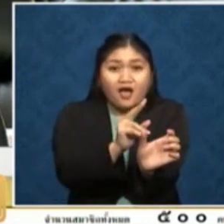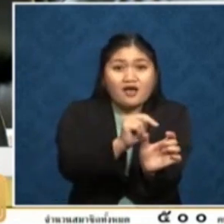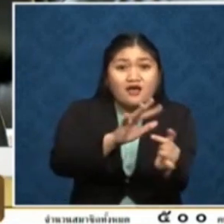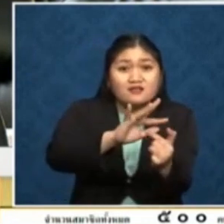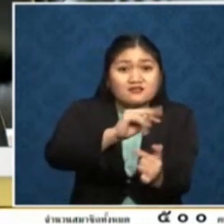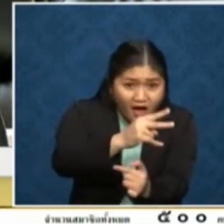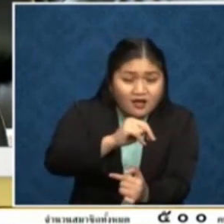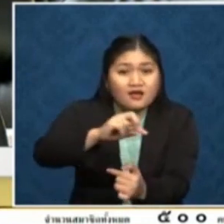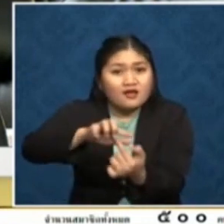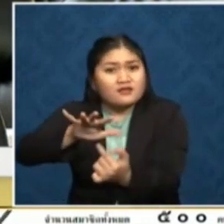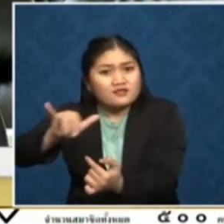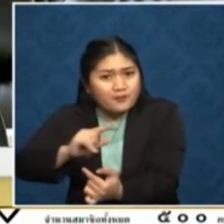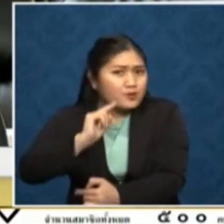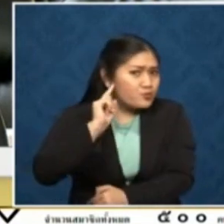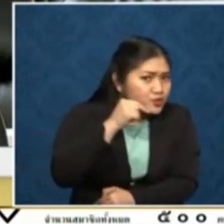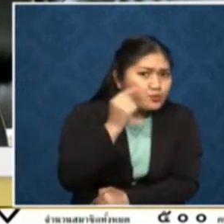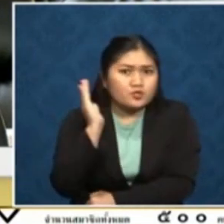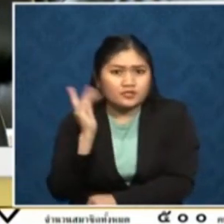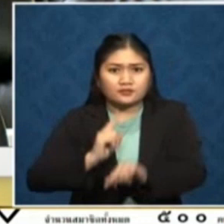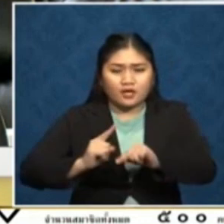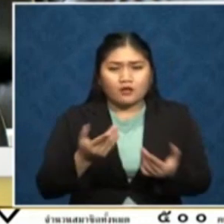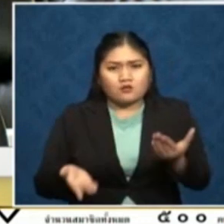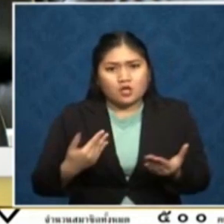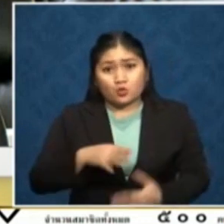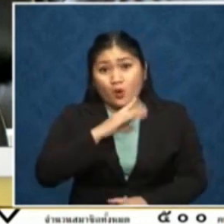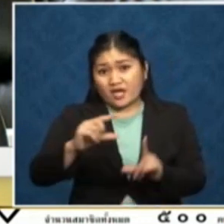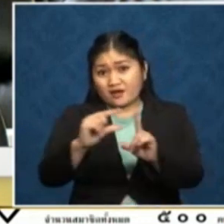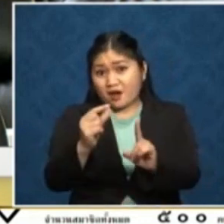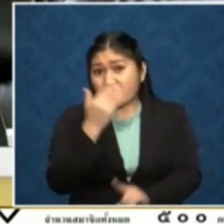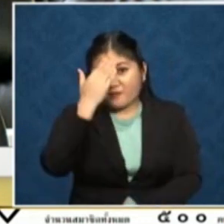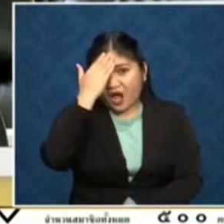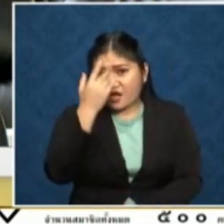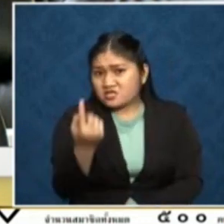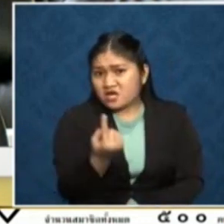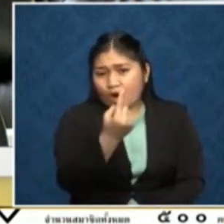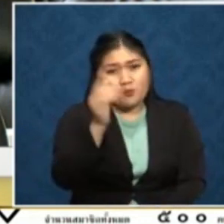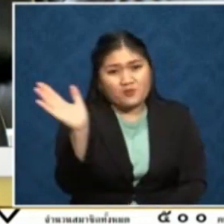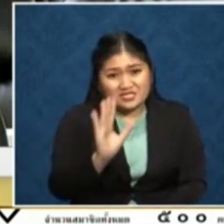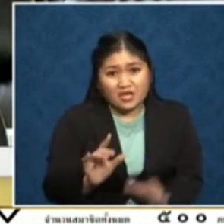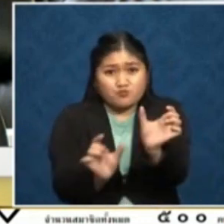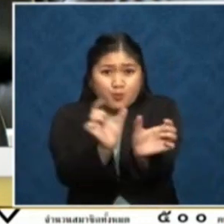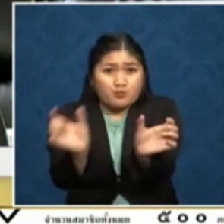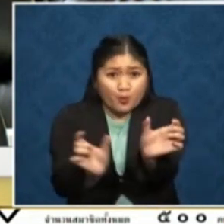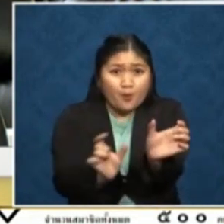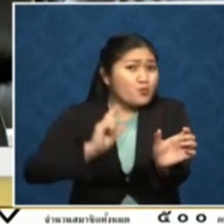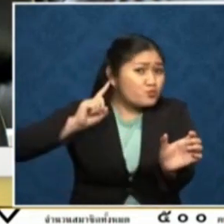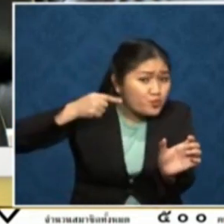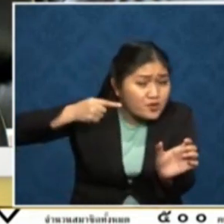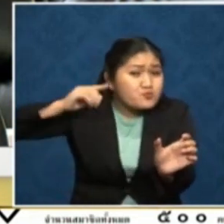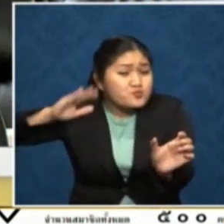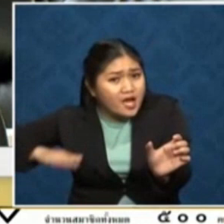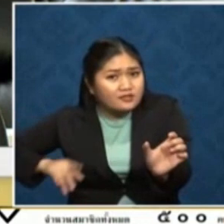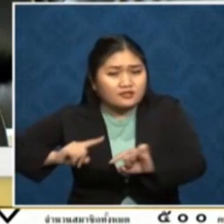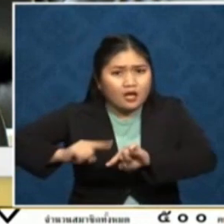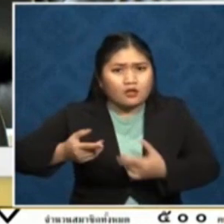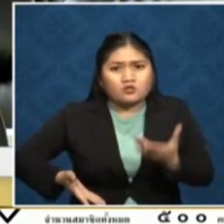ดียิ่งกว่าการเปลี่ยนนายเปลี่ยนนางหรือเปลี่ยนนางเป็นนายก็ผมไม่อยากมองว่าแค่